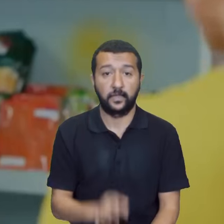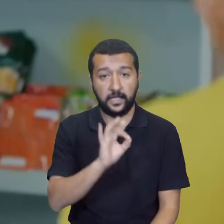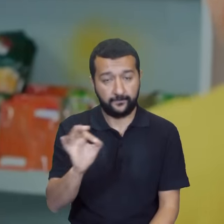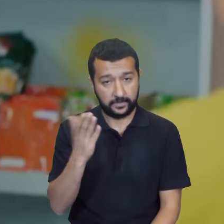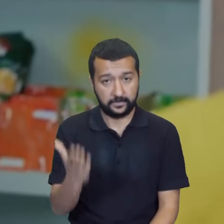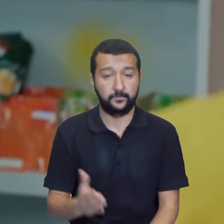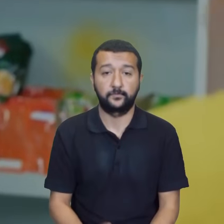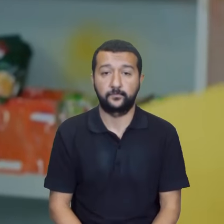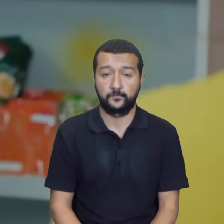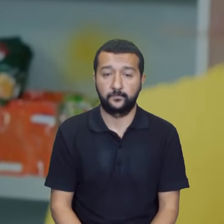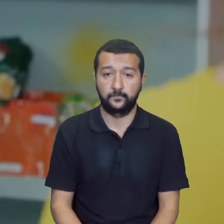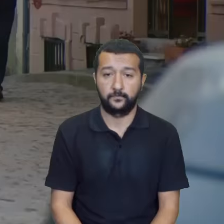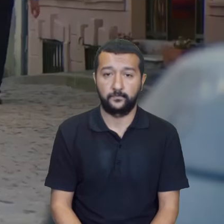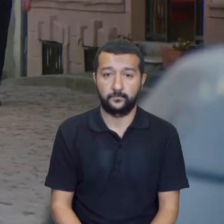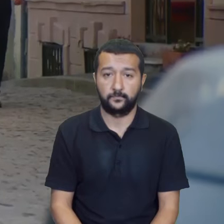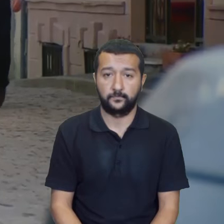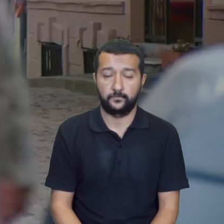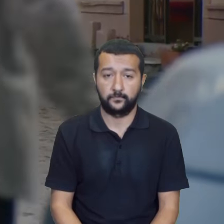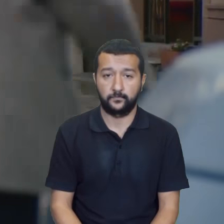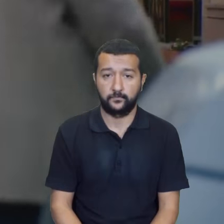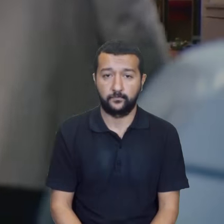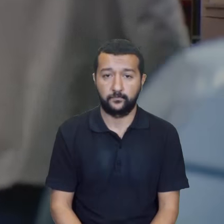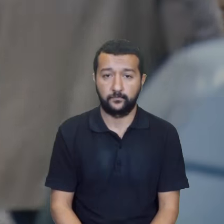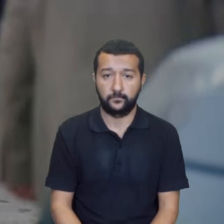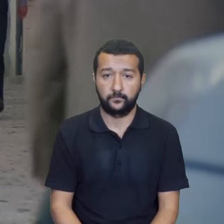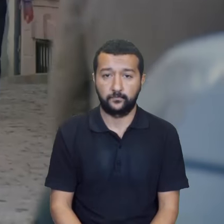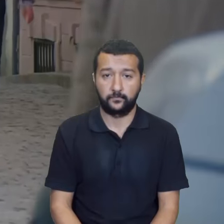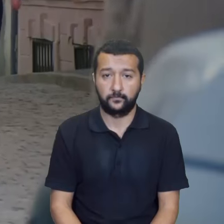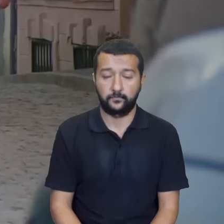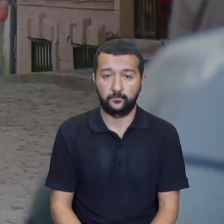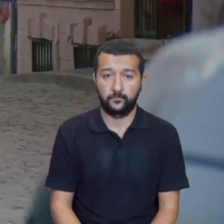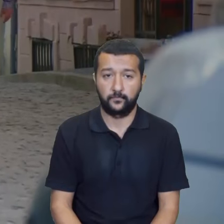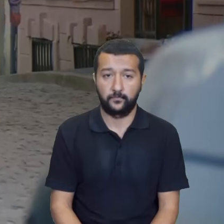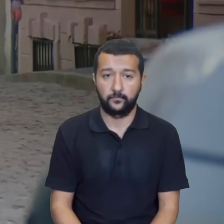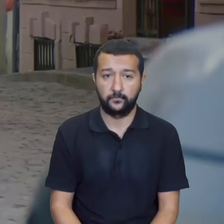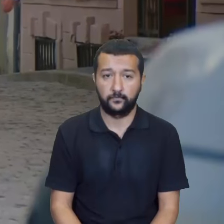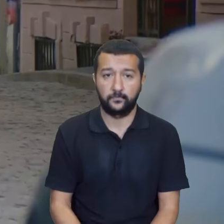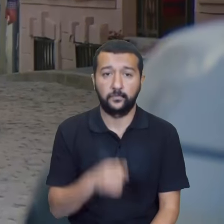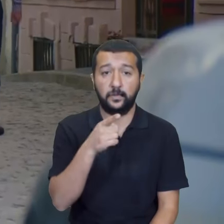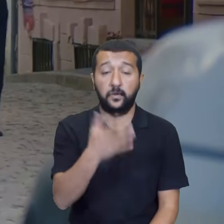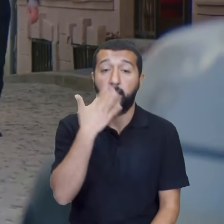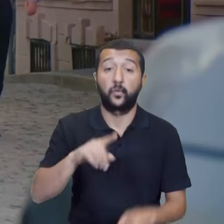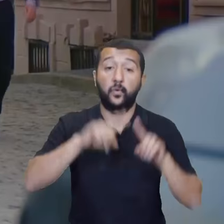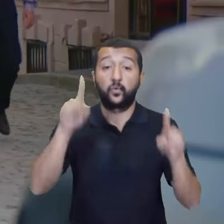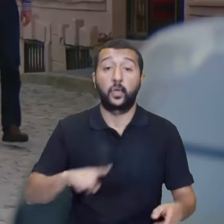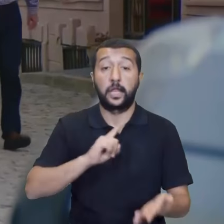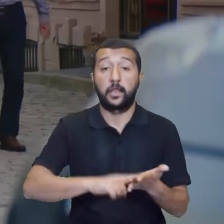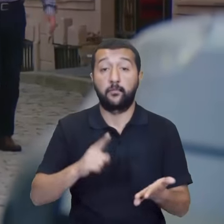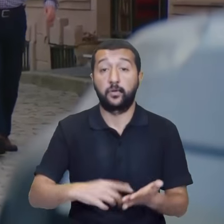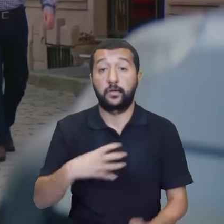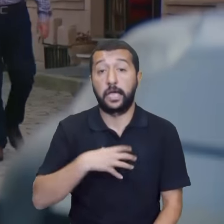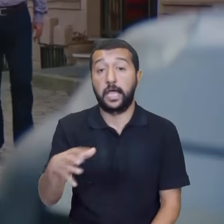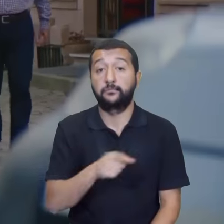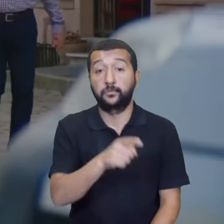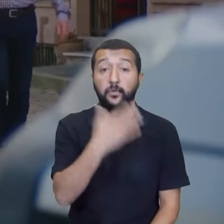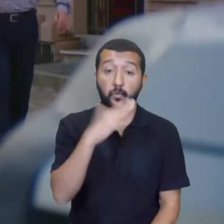Evet. Şükriye ile Perran bakışıp Mürüvvet'e döndüler. Münir çöp poşetiyle sokak başına yürüyor. Yok dükkanın tapusunu üstüne